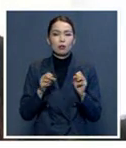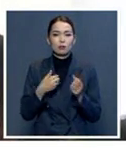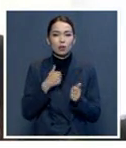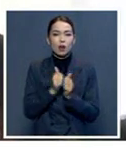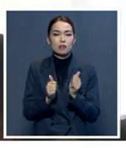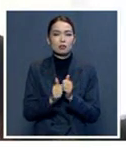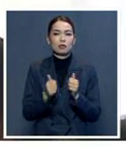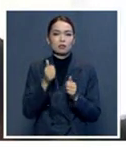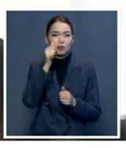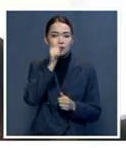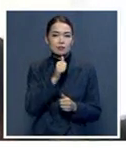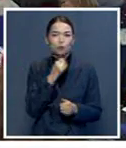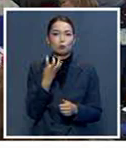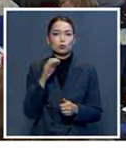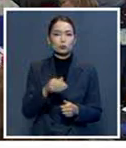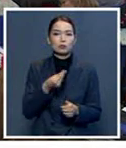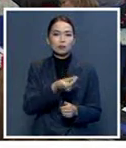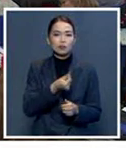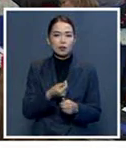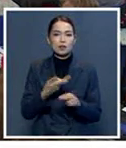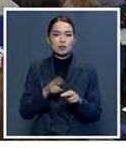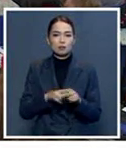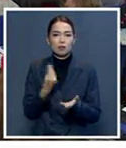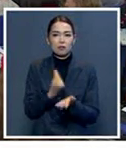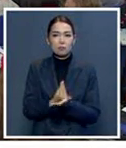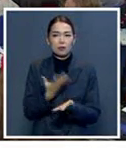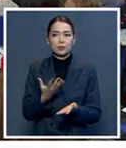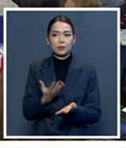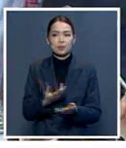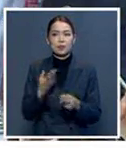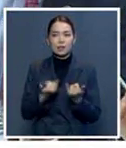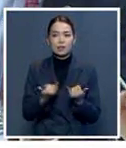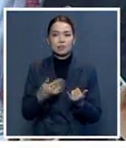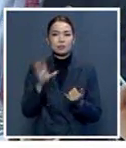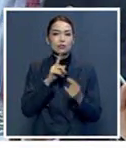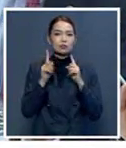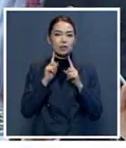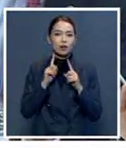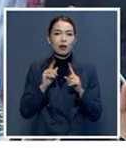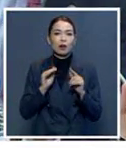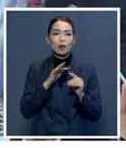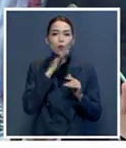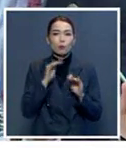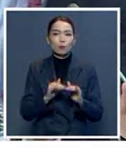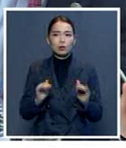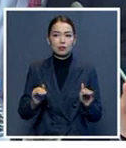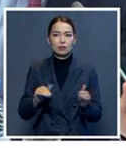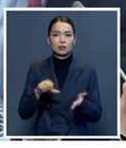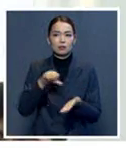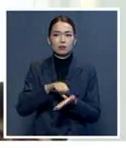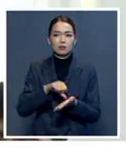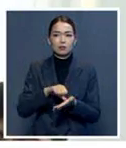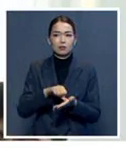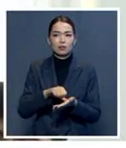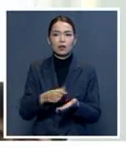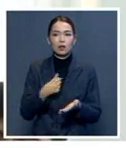Әлі производствам алға жүрген жоқ. Сондай-ақ көп балалана балабақша мәселесіндегі түйткілмен де бөлісті. Менің дәл үйімнің алдында